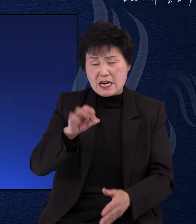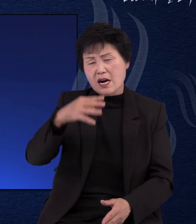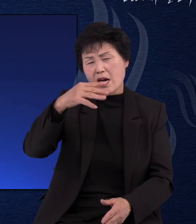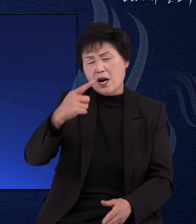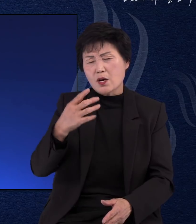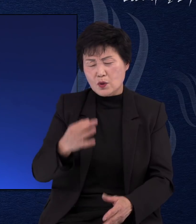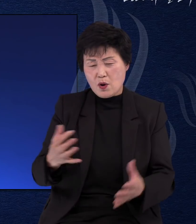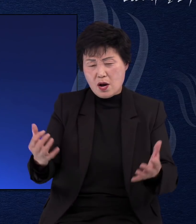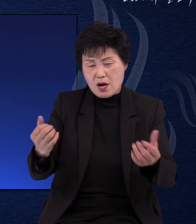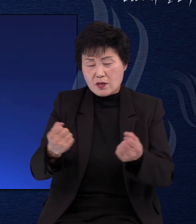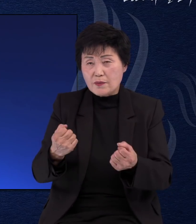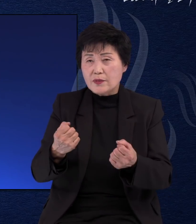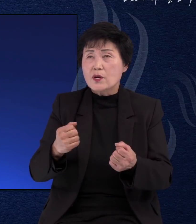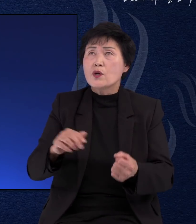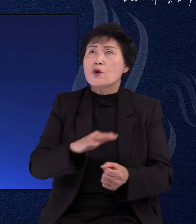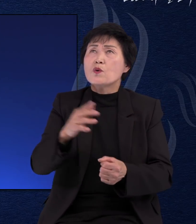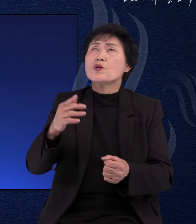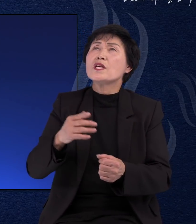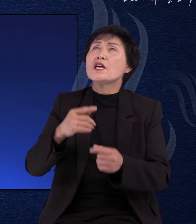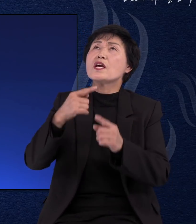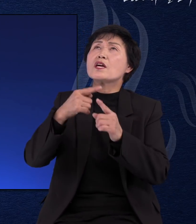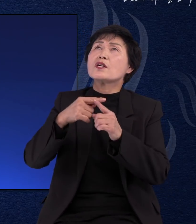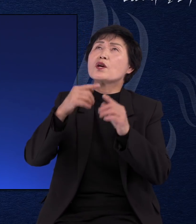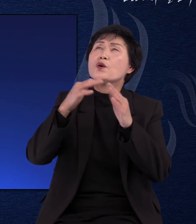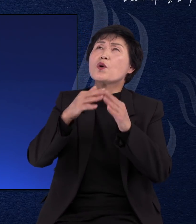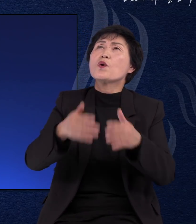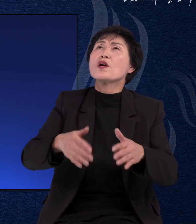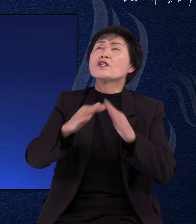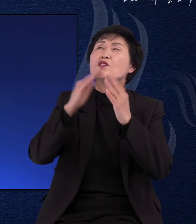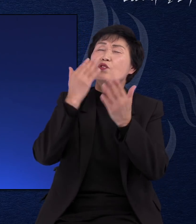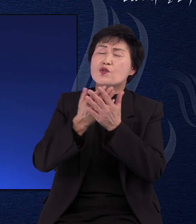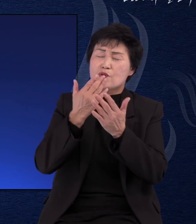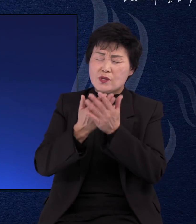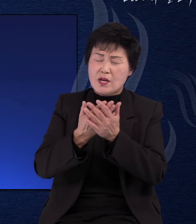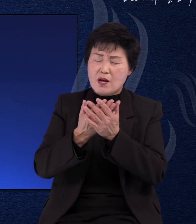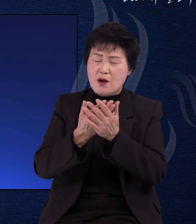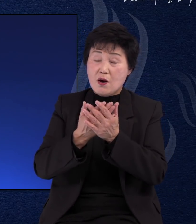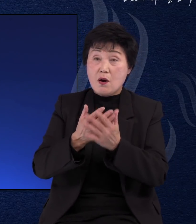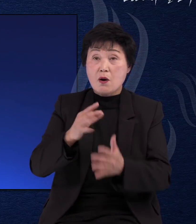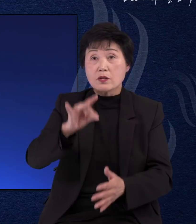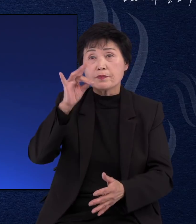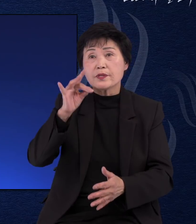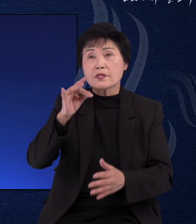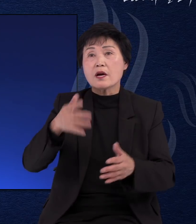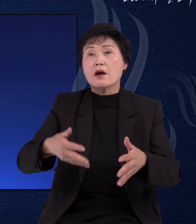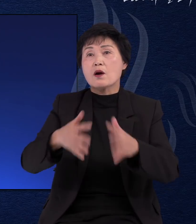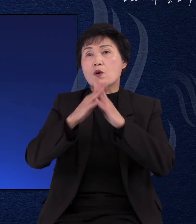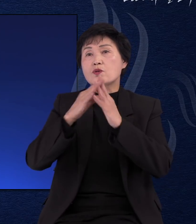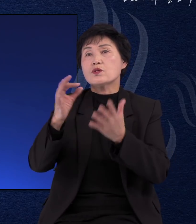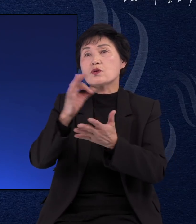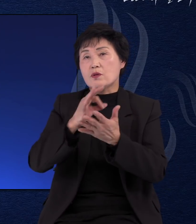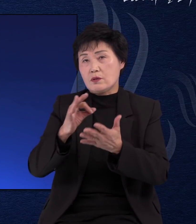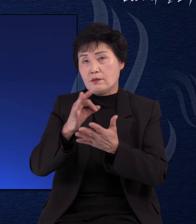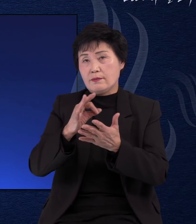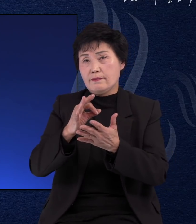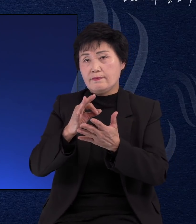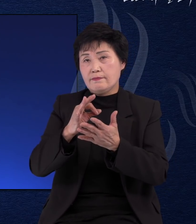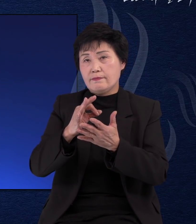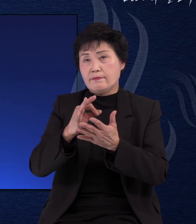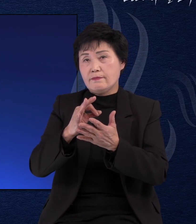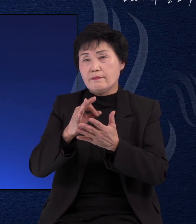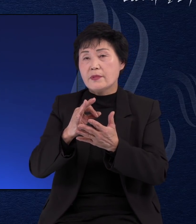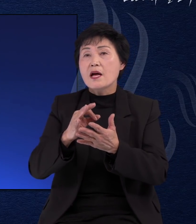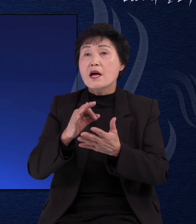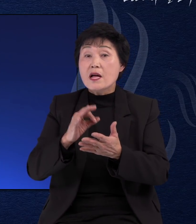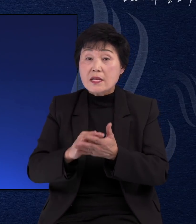라고 첫 번째 건축 헌금이 들어온 겁니다. 봉고차에 실어가지고 제가 일주일 동안 고물상에 가서 한 푼이라도 더 받으려고